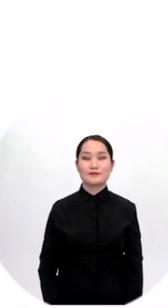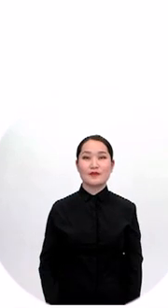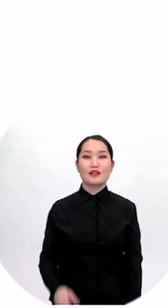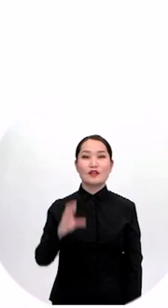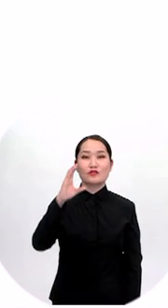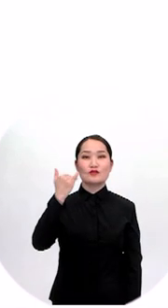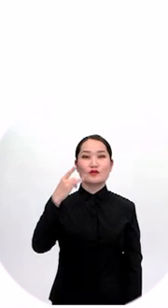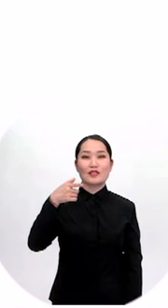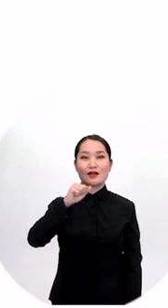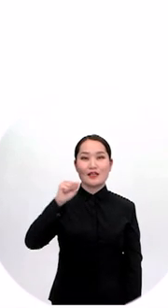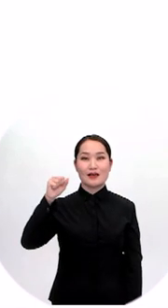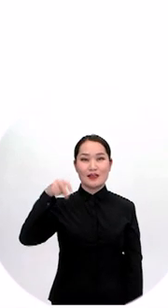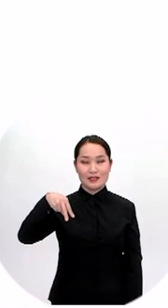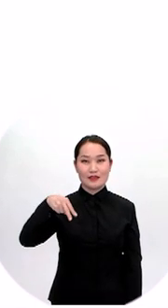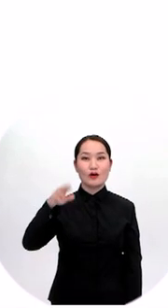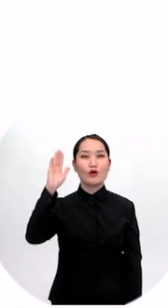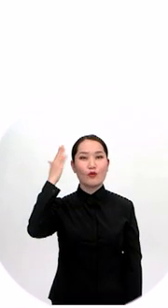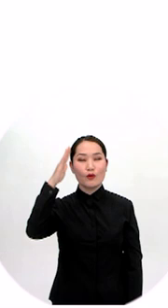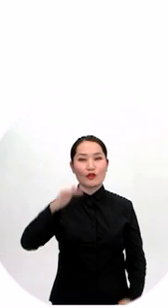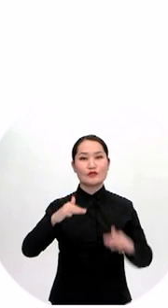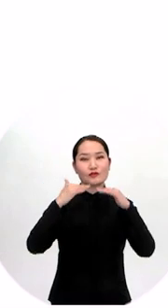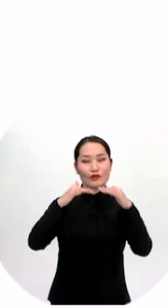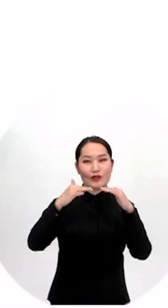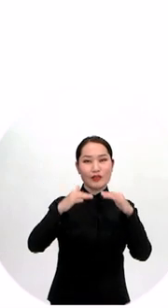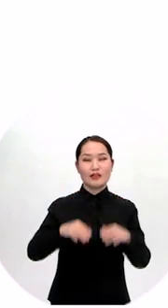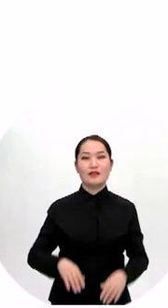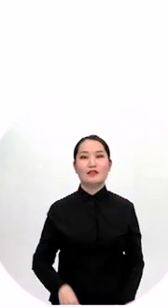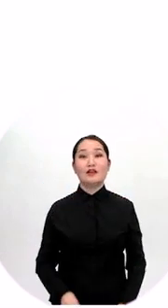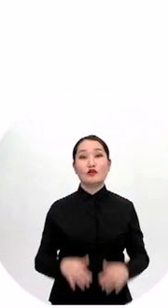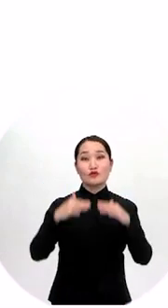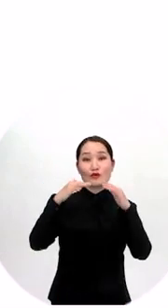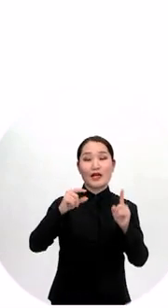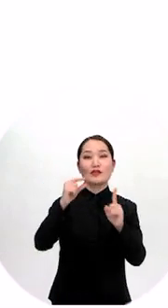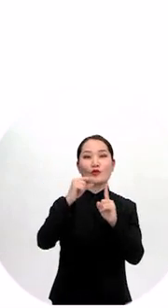Сургаал. Өвөөгийн сургаал. Сургаал үг.